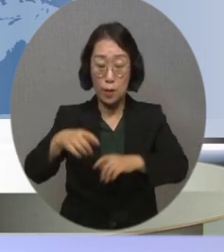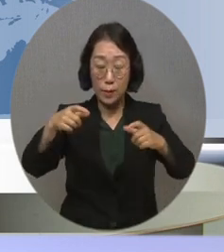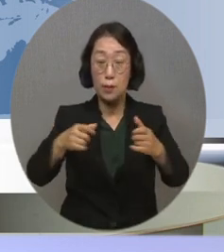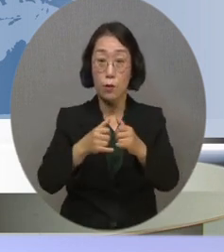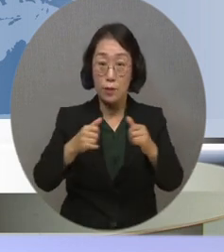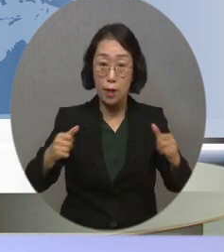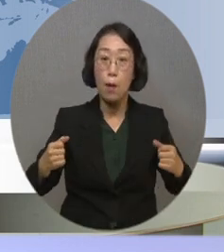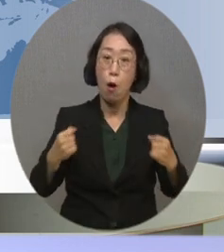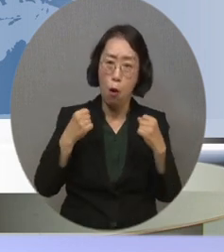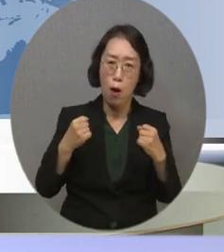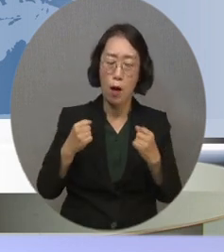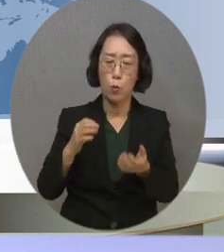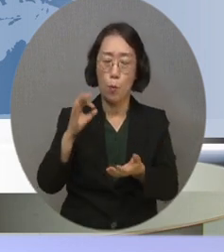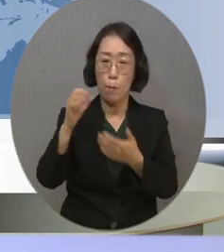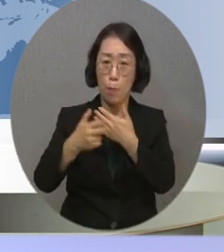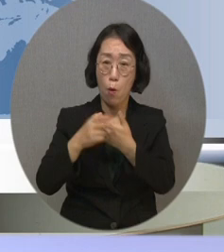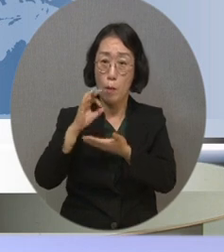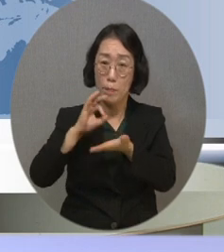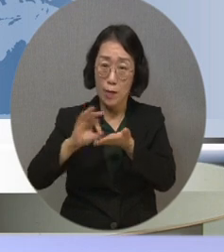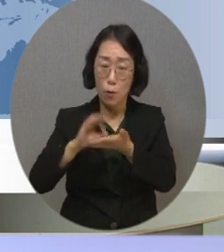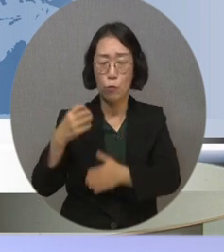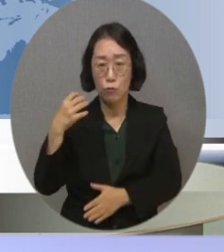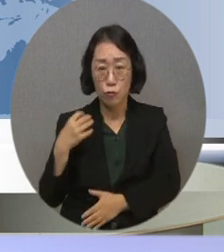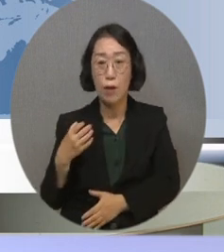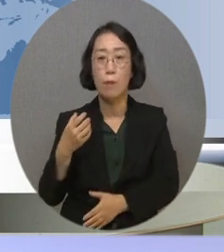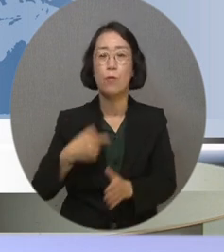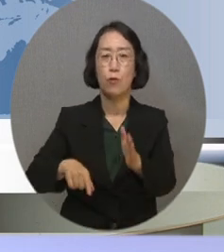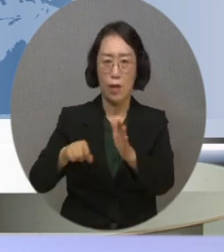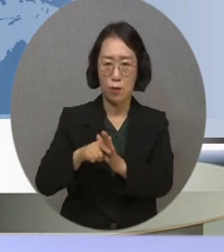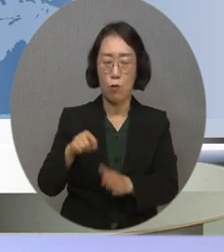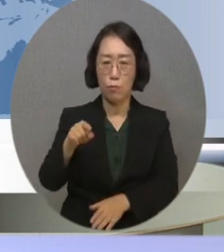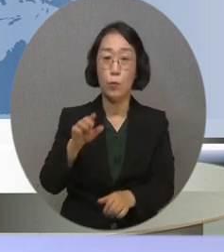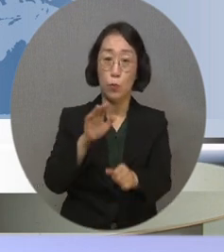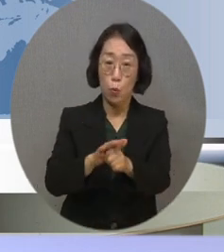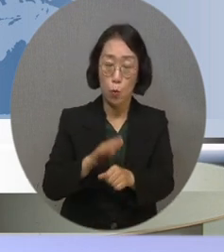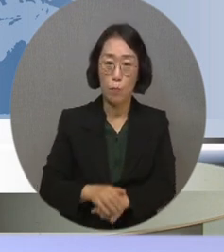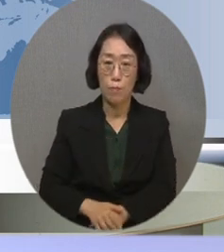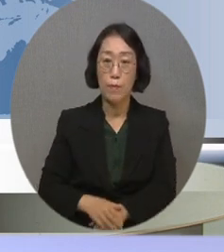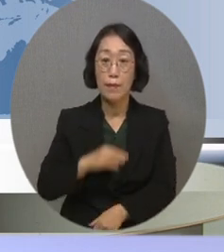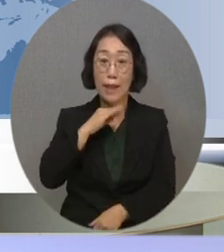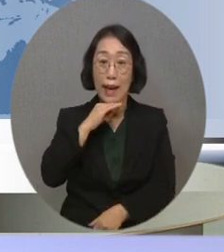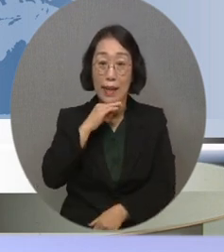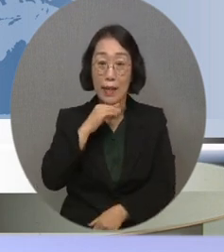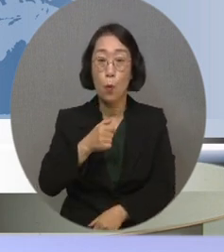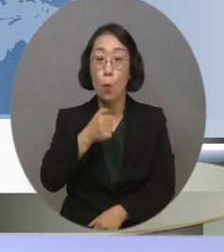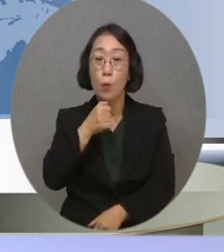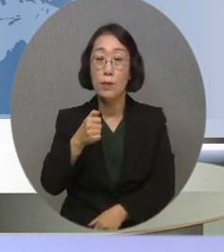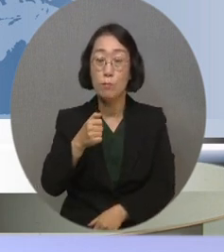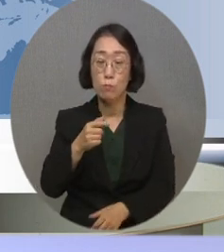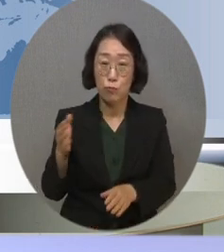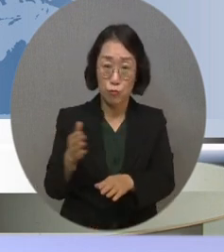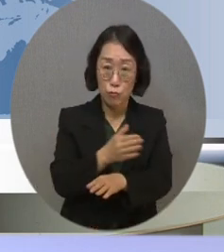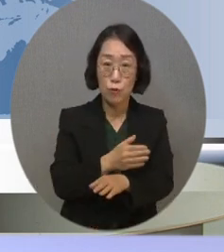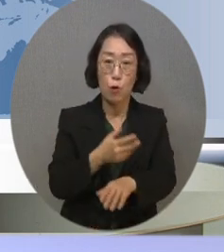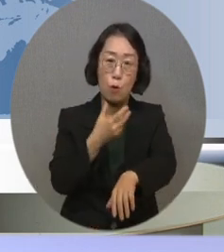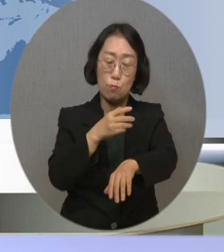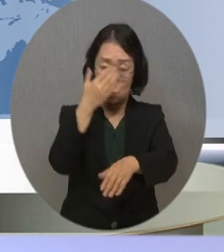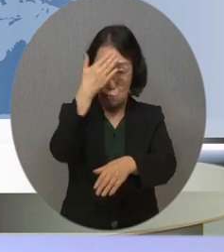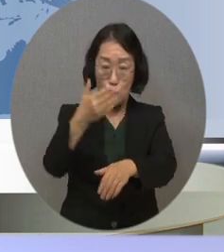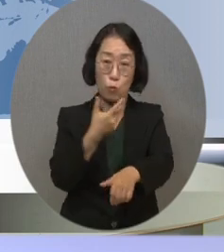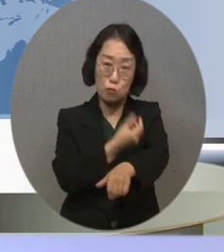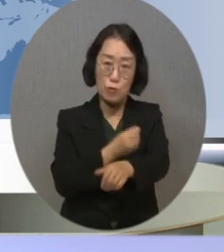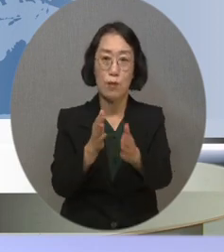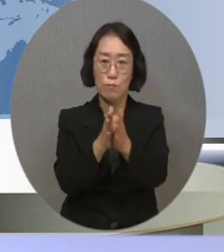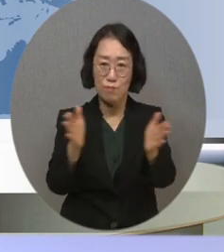증진과 의료비 부담 완화를 위해 무료 독감 예방 접종 대상 연령을 50세 이상으로 확대했습니다 정유정